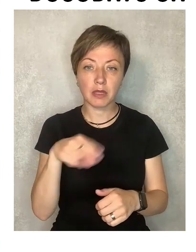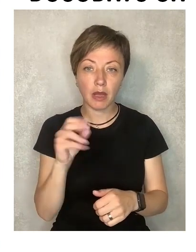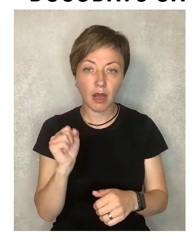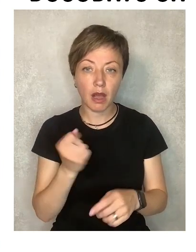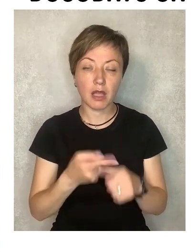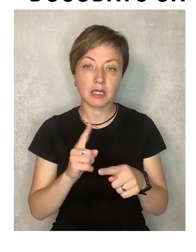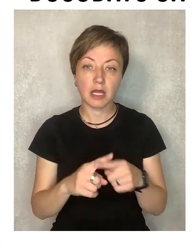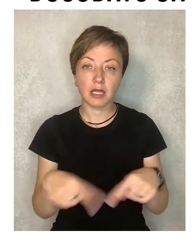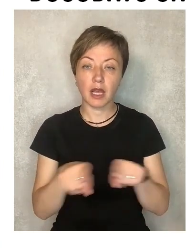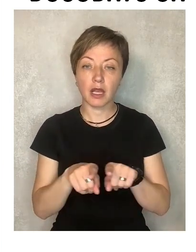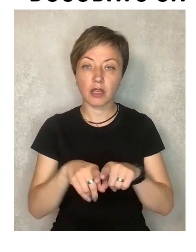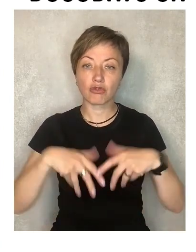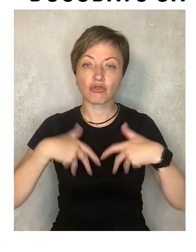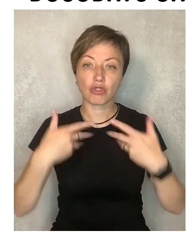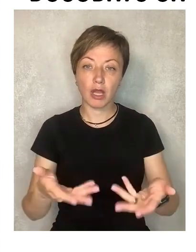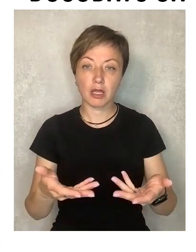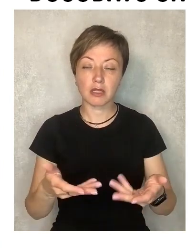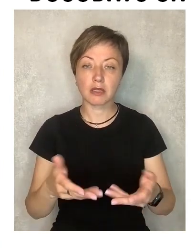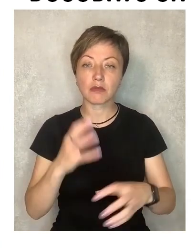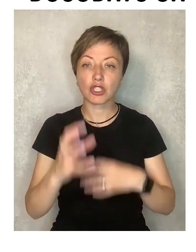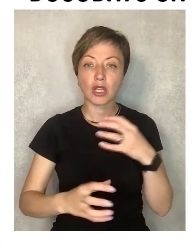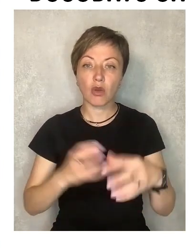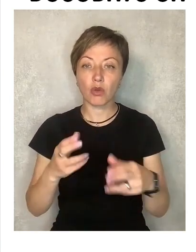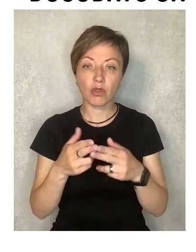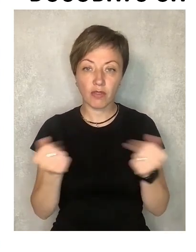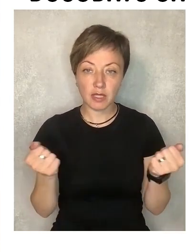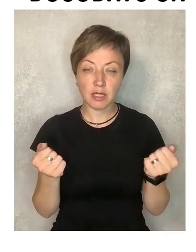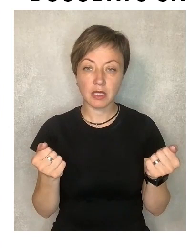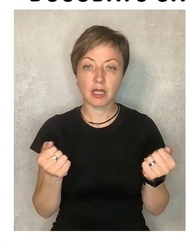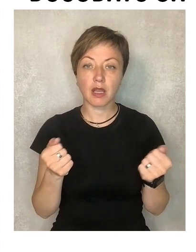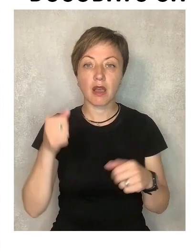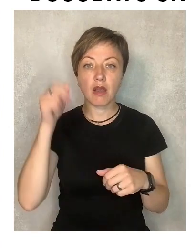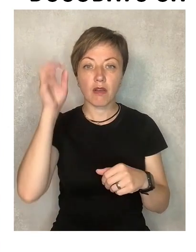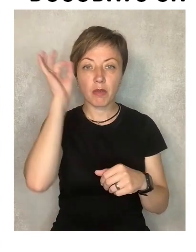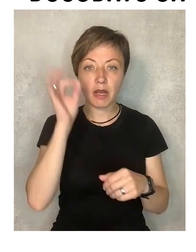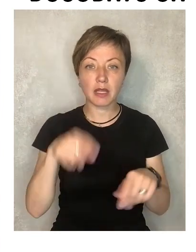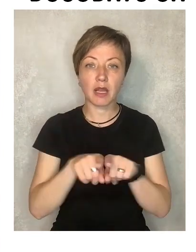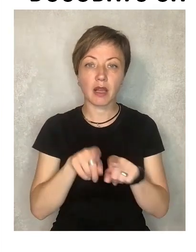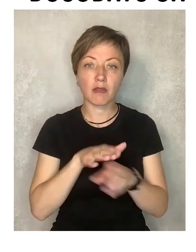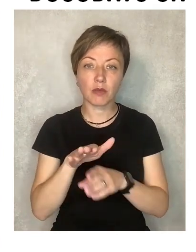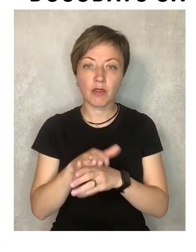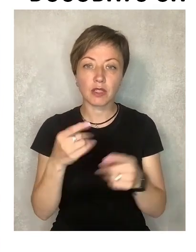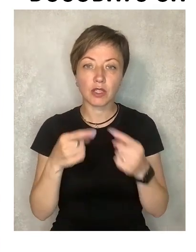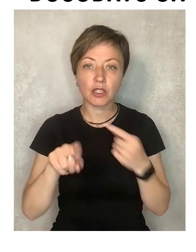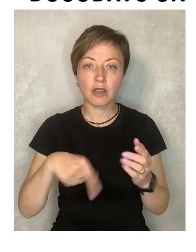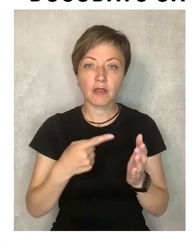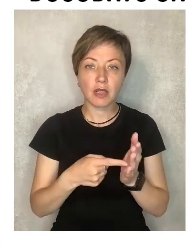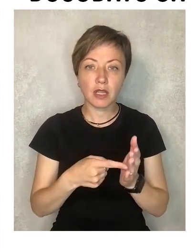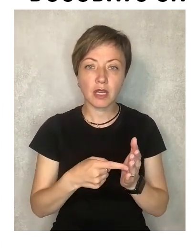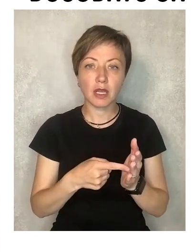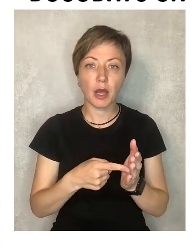такий жест, власне, міжнародно визнаний, да, там в Берліні таке відбувається, в інших великих містах Європи, коли стається така аварія,